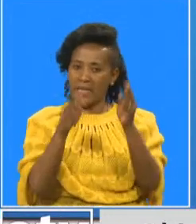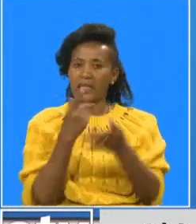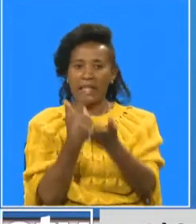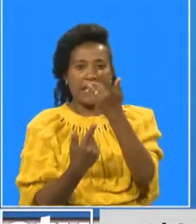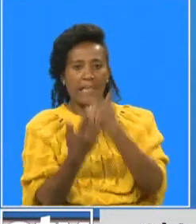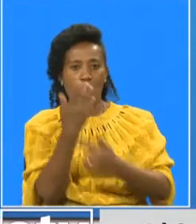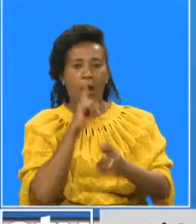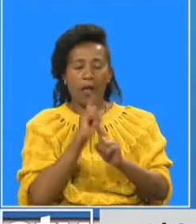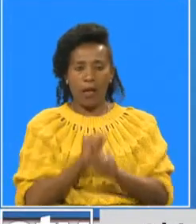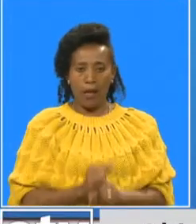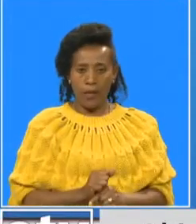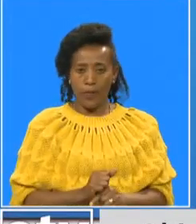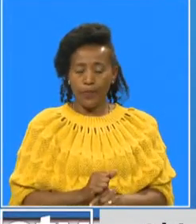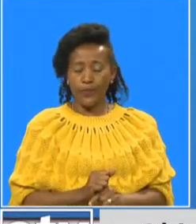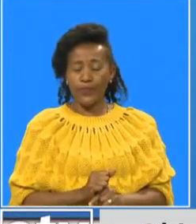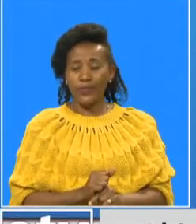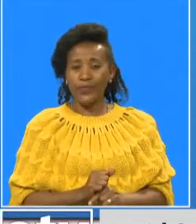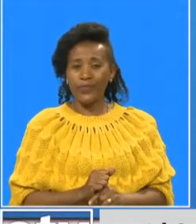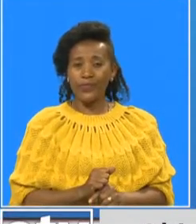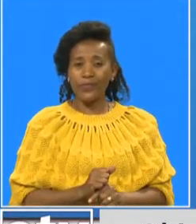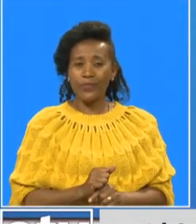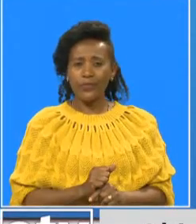እንነጋገርበታለን።